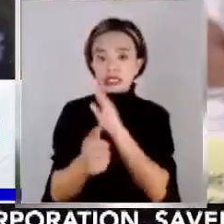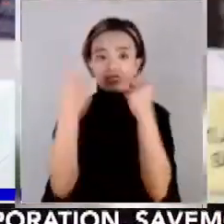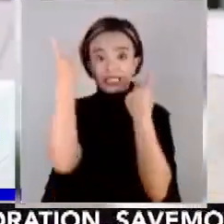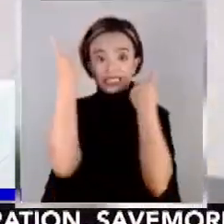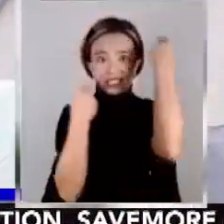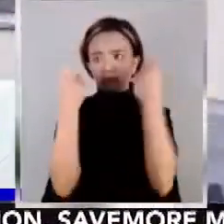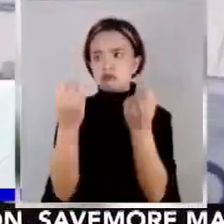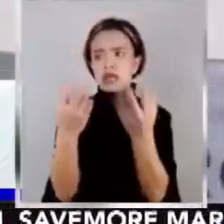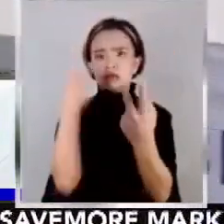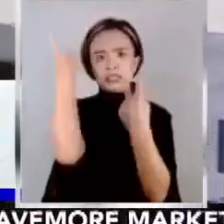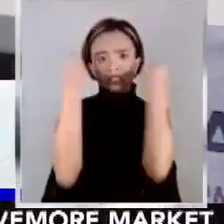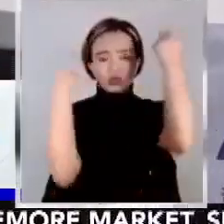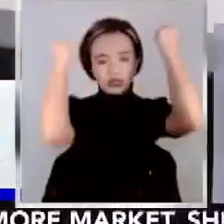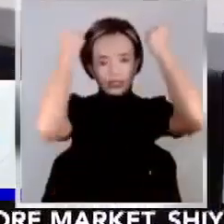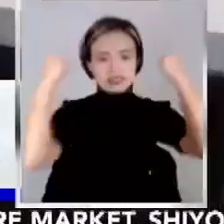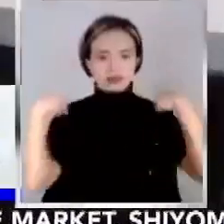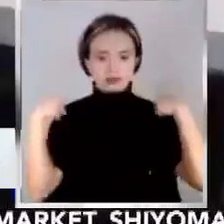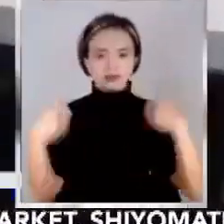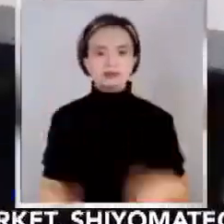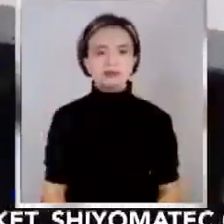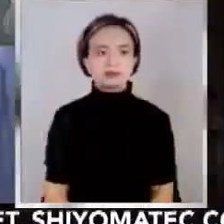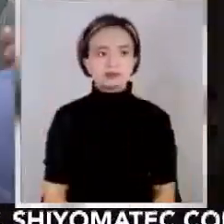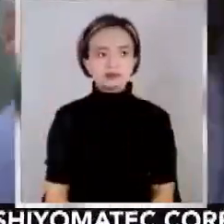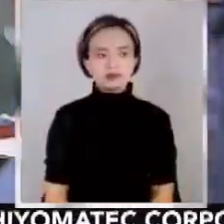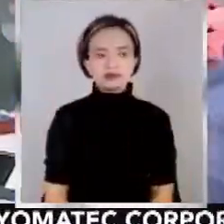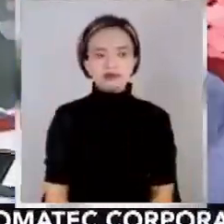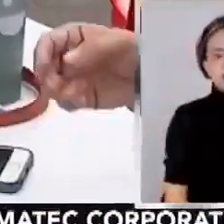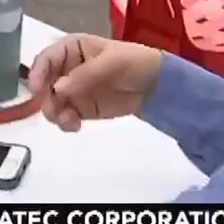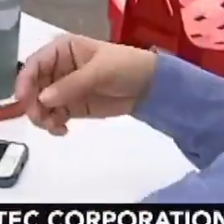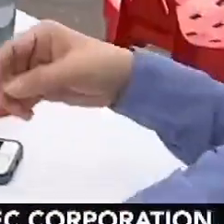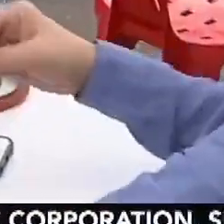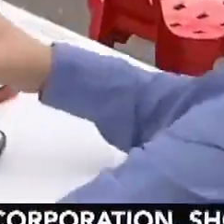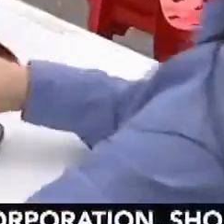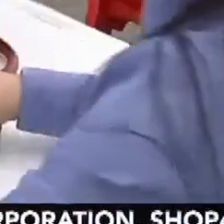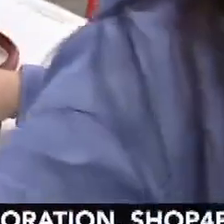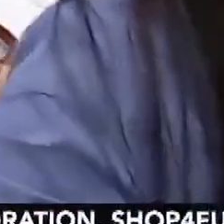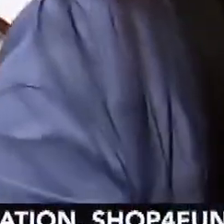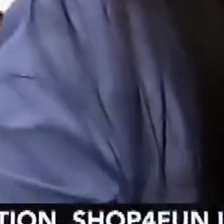Para sa GMA Integrated News, Maki Pulido, nakatutok 24 oras.